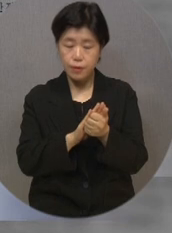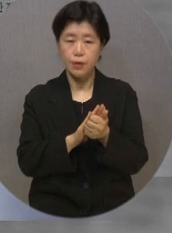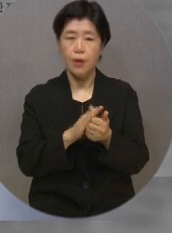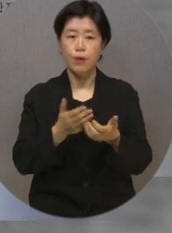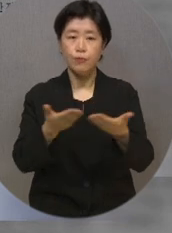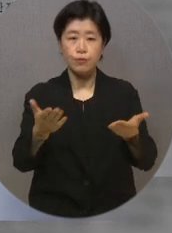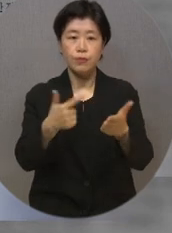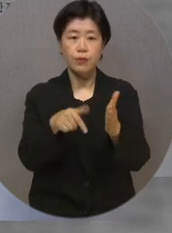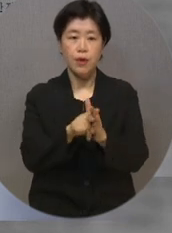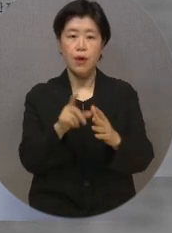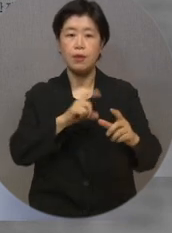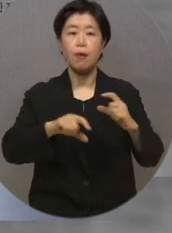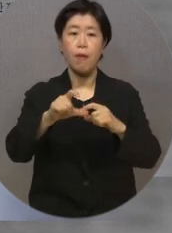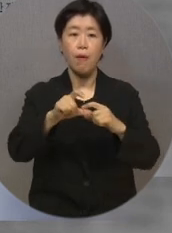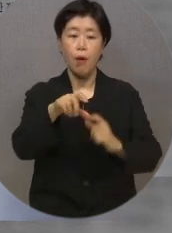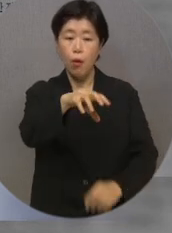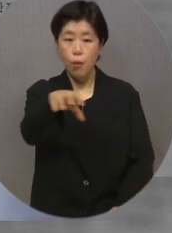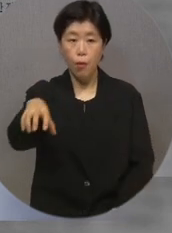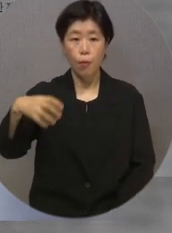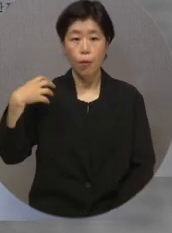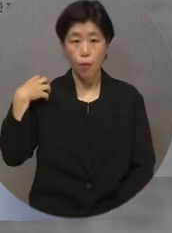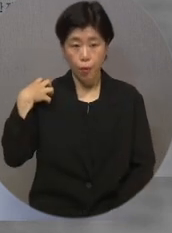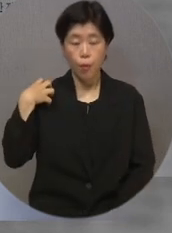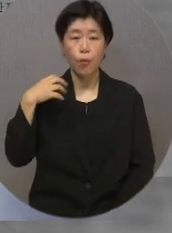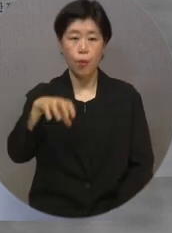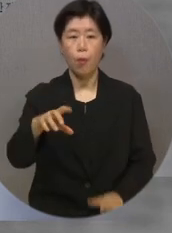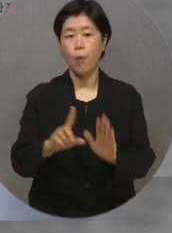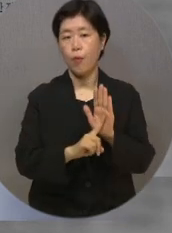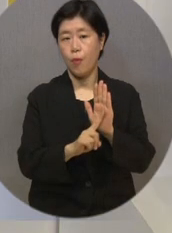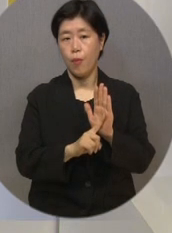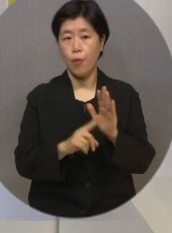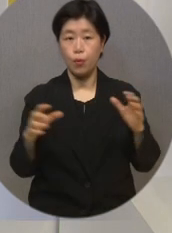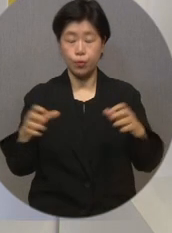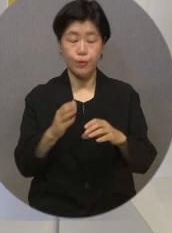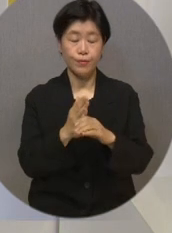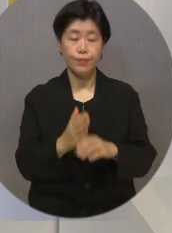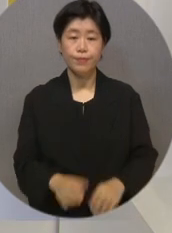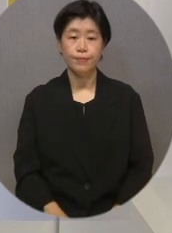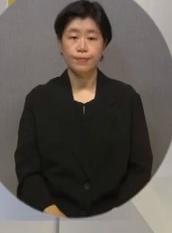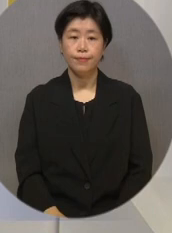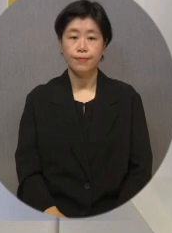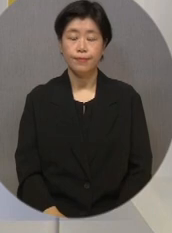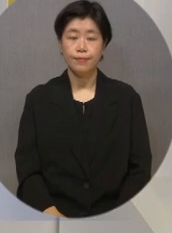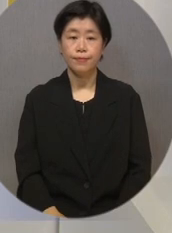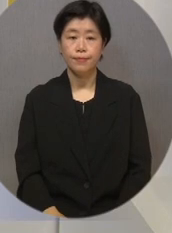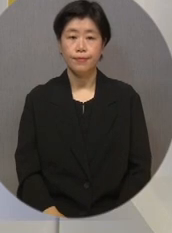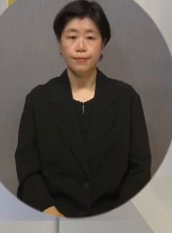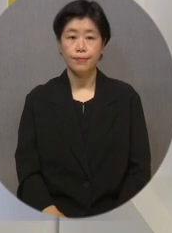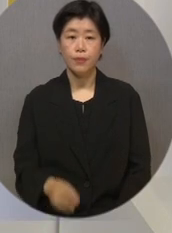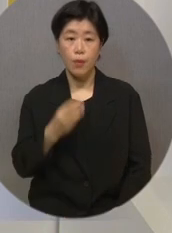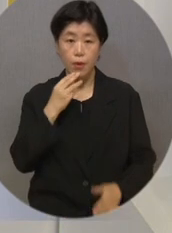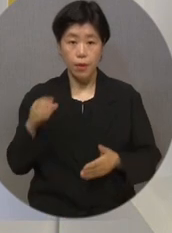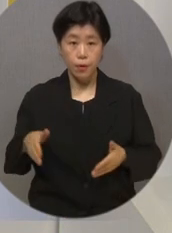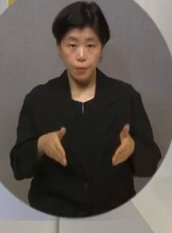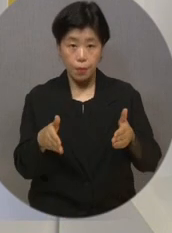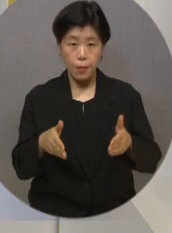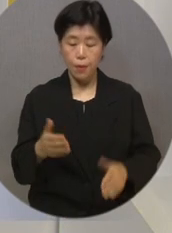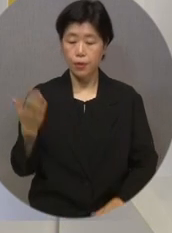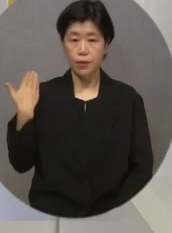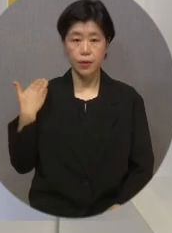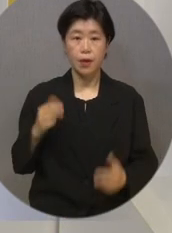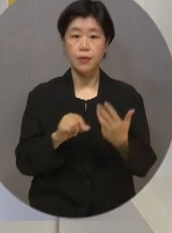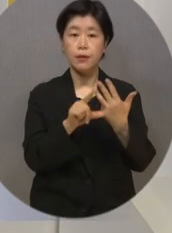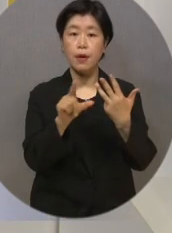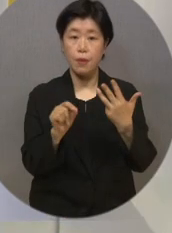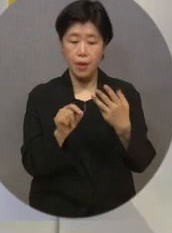추가사업지역을 모집할 계획이라고 밝혔습니다 다음 소식입니다 경기도가 지난